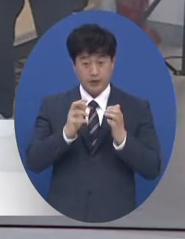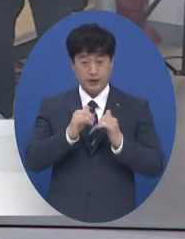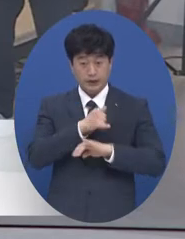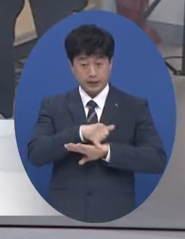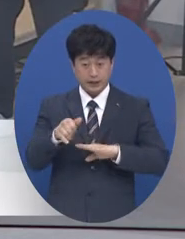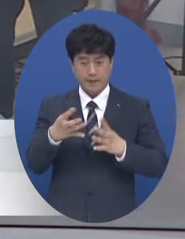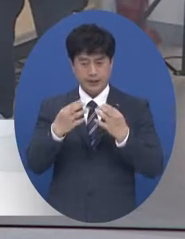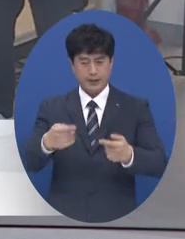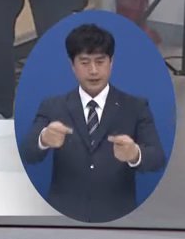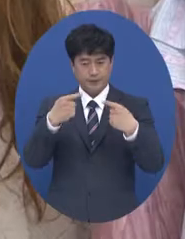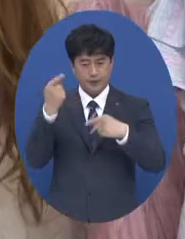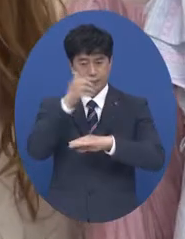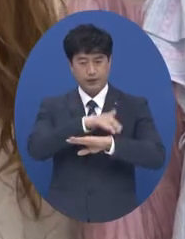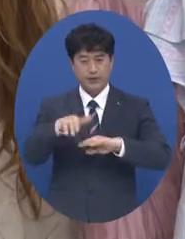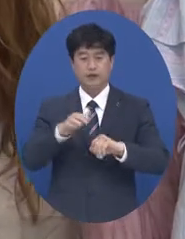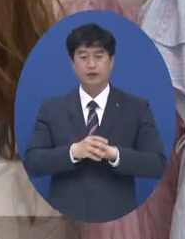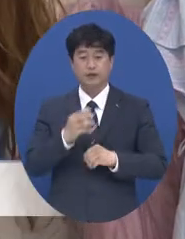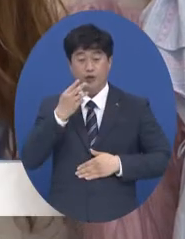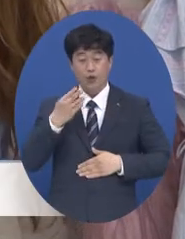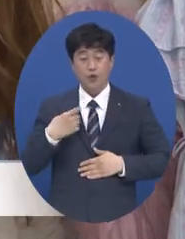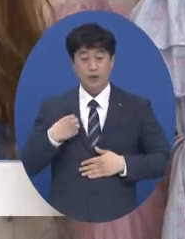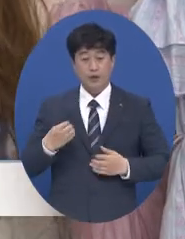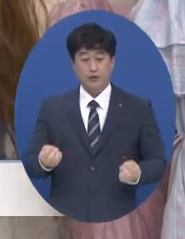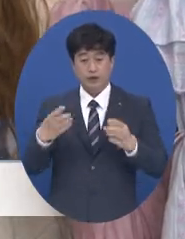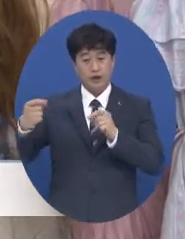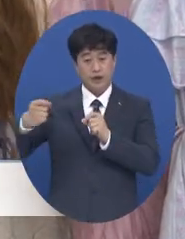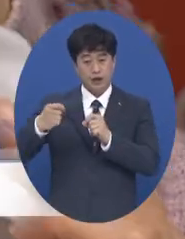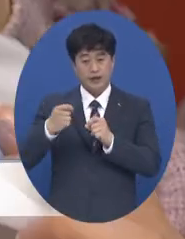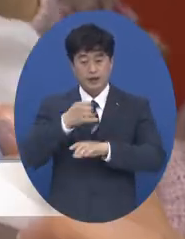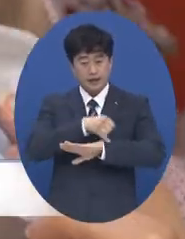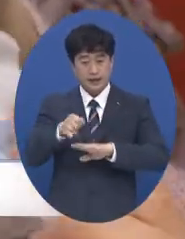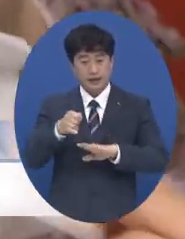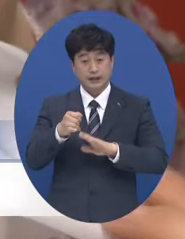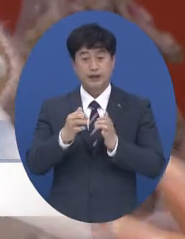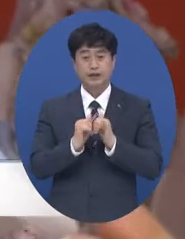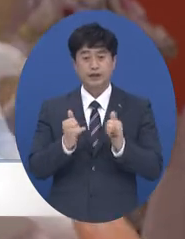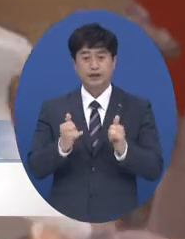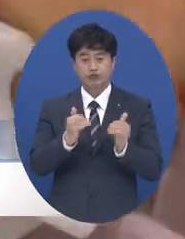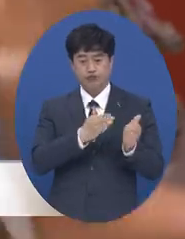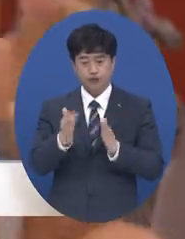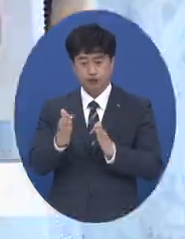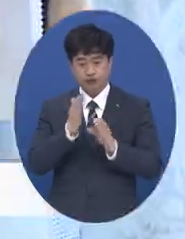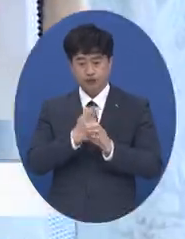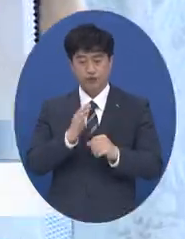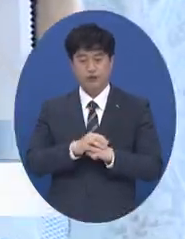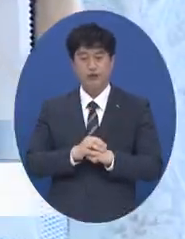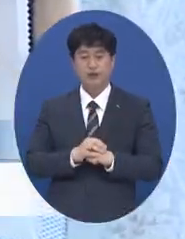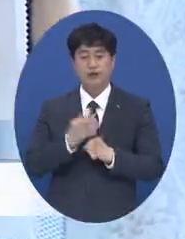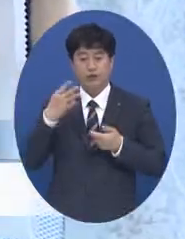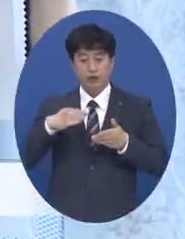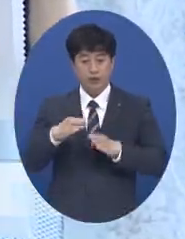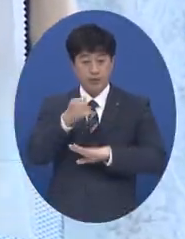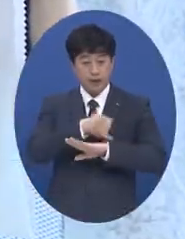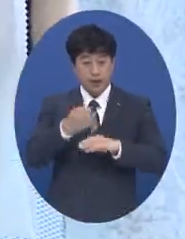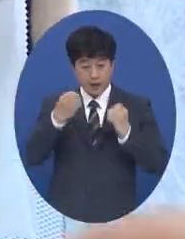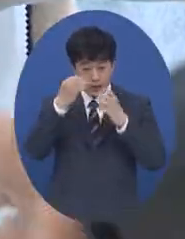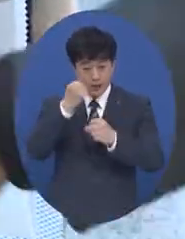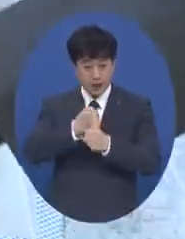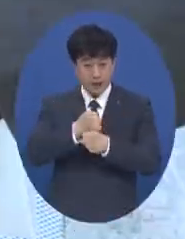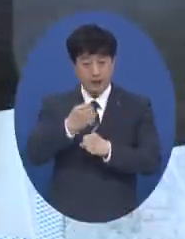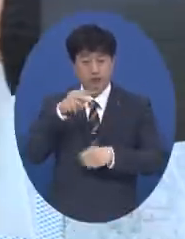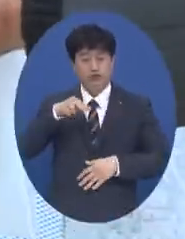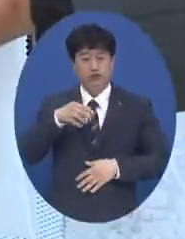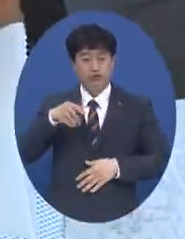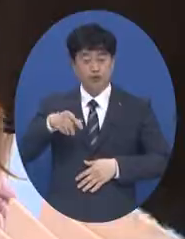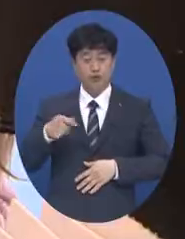세포도 입니다 서울 패션 위크 를 앞두고 디자이너들이 준비에 한창입니다 경기 패션 창작스튜디오 입주